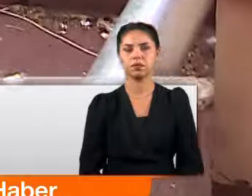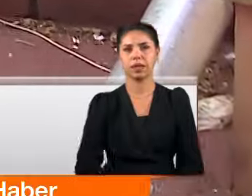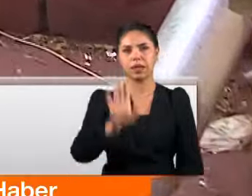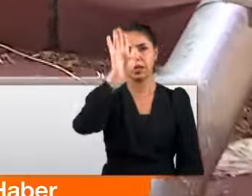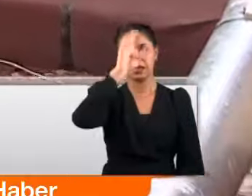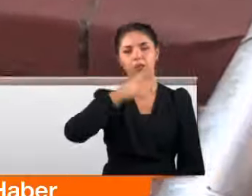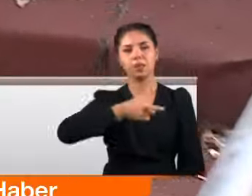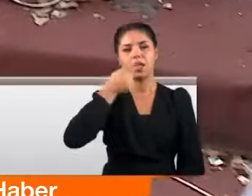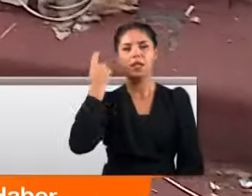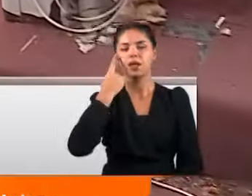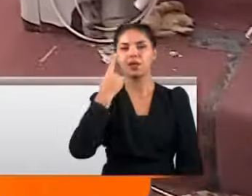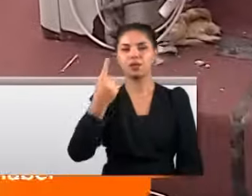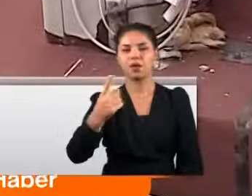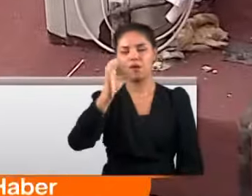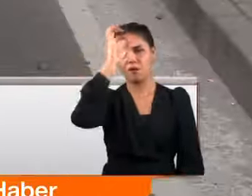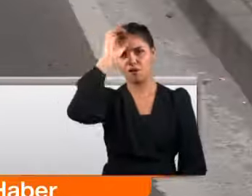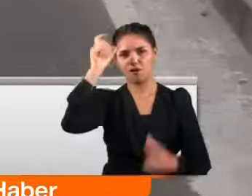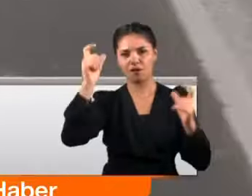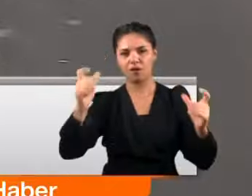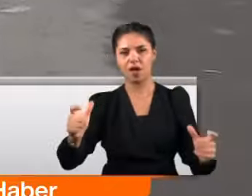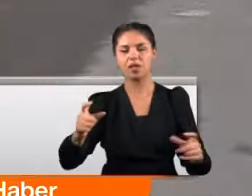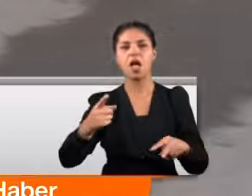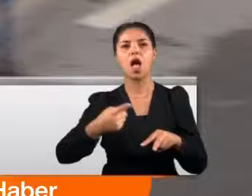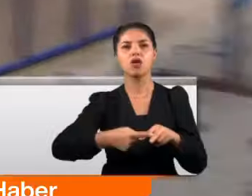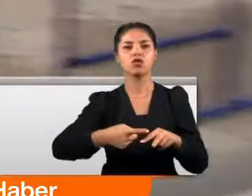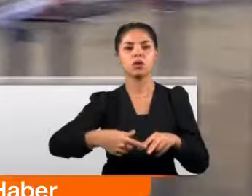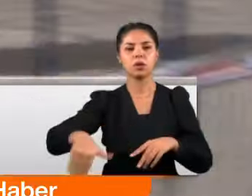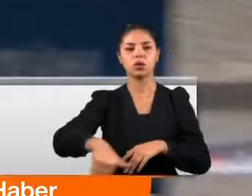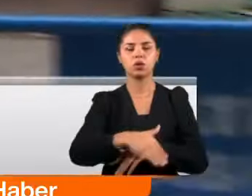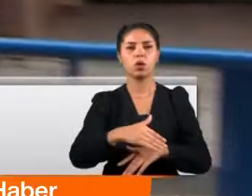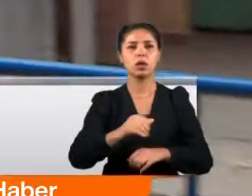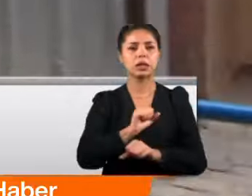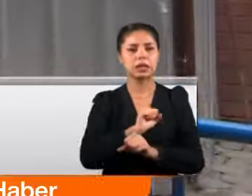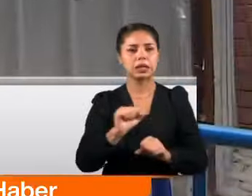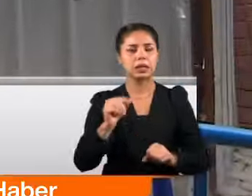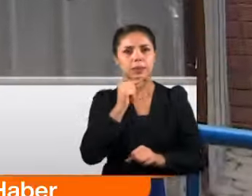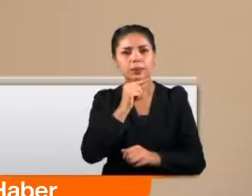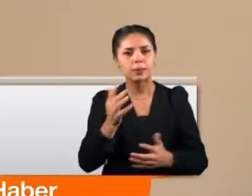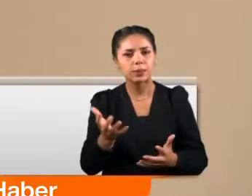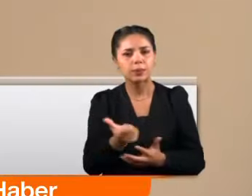İstanbul'un tarihi semtlerinden birinde Fatih Akşemsettin'de faciadan dönüldü.